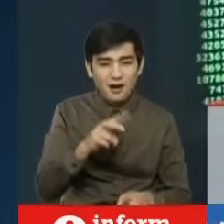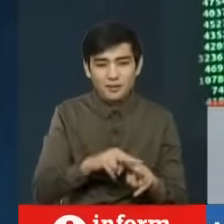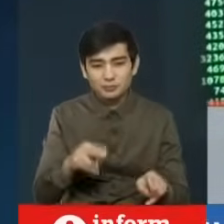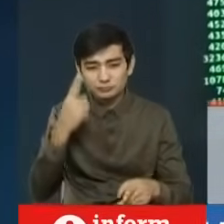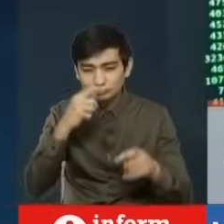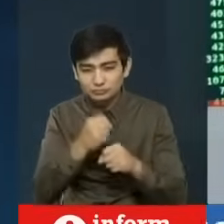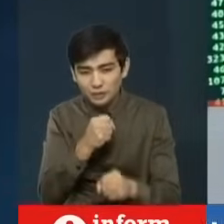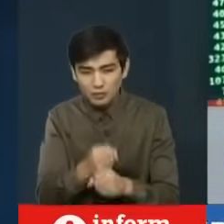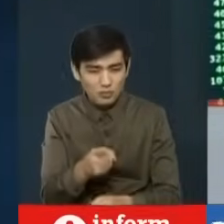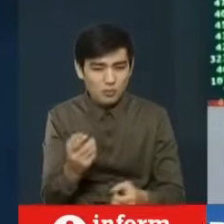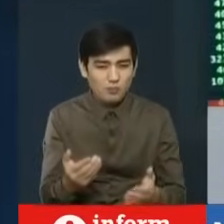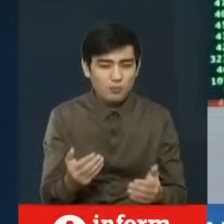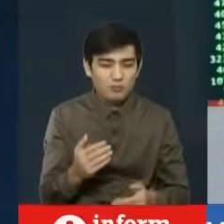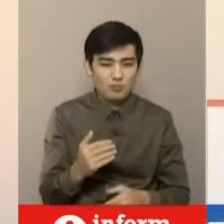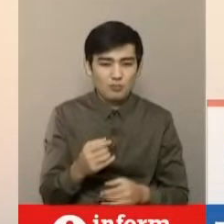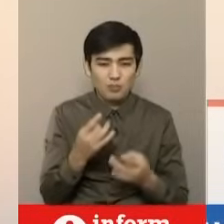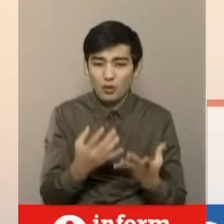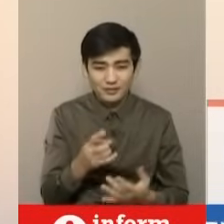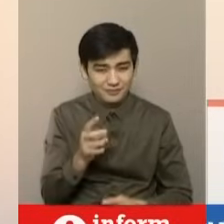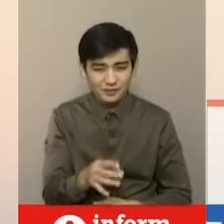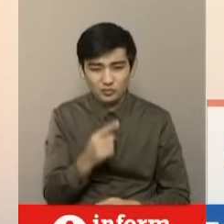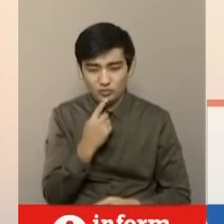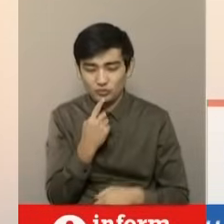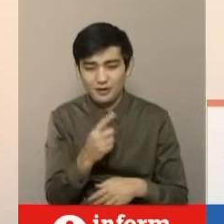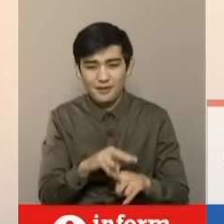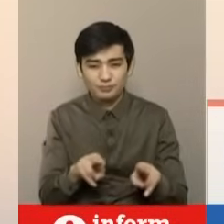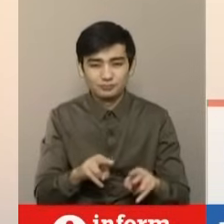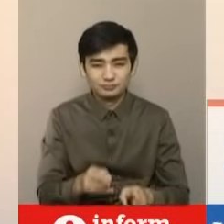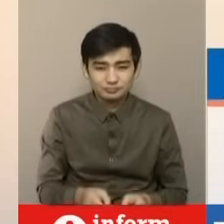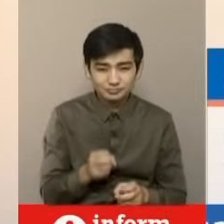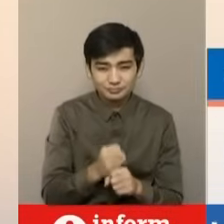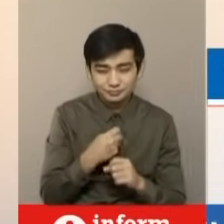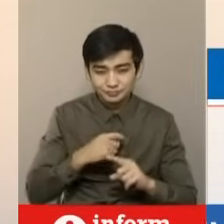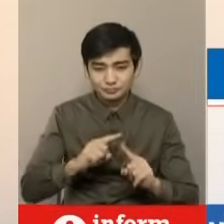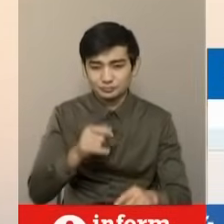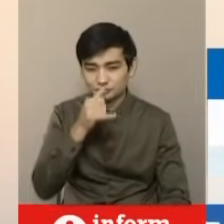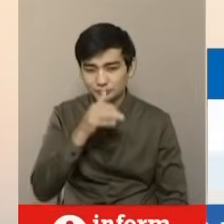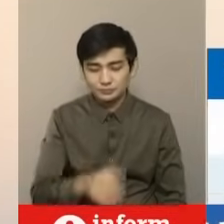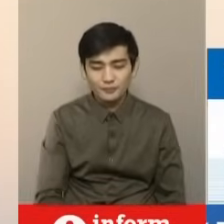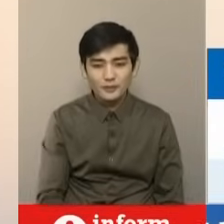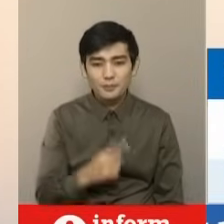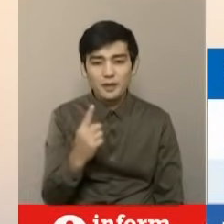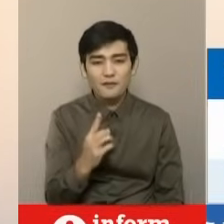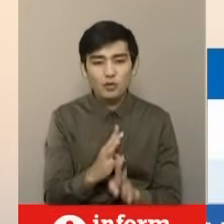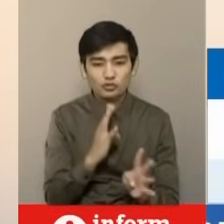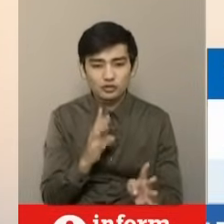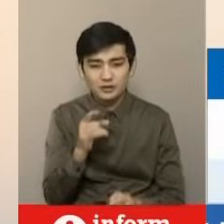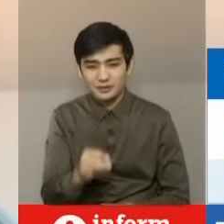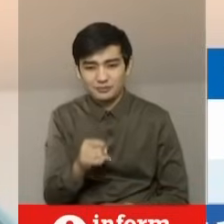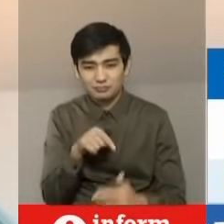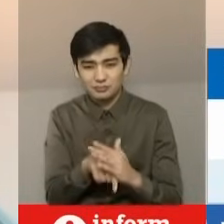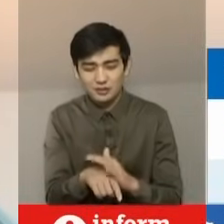роликов не просто говорят полицейские кти таких преступлений в первую очередь связано с их